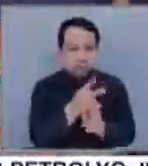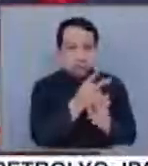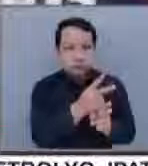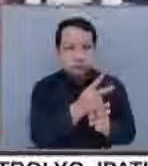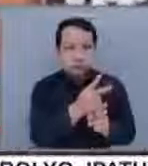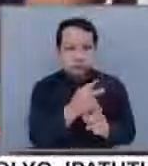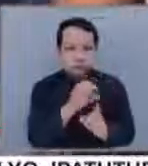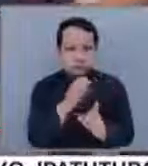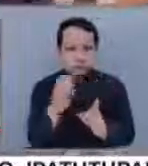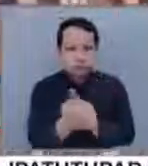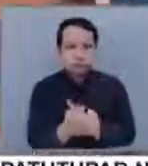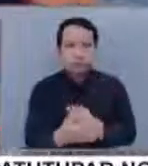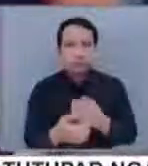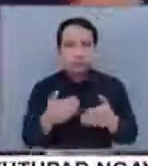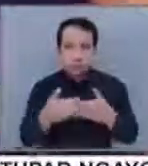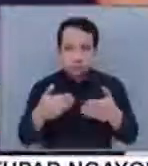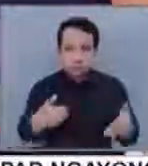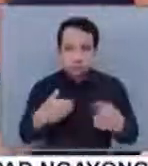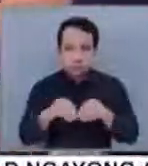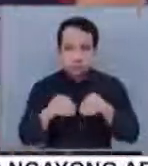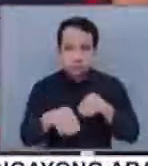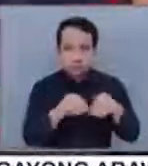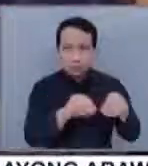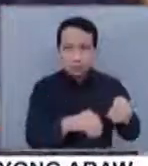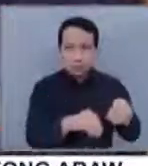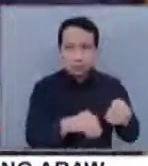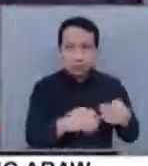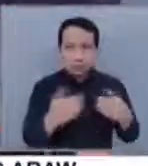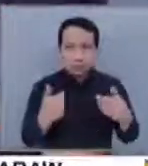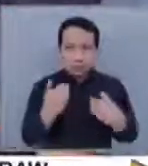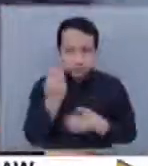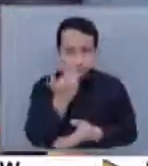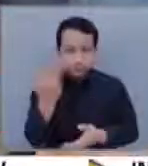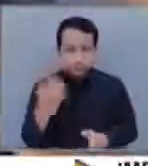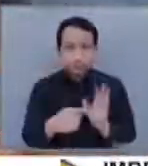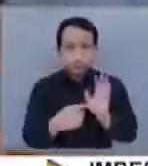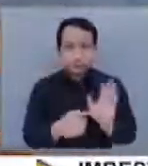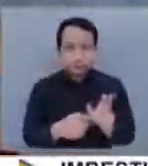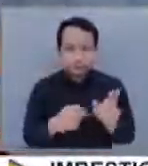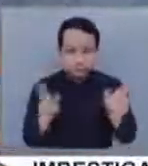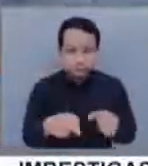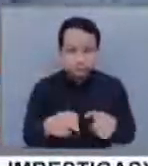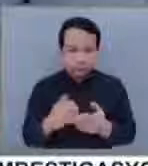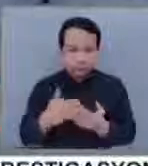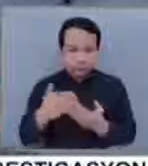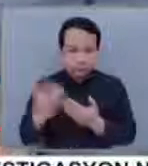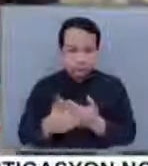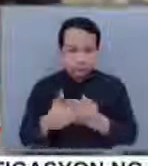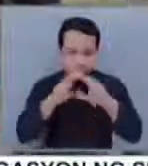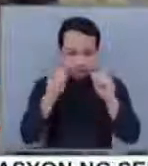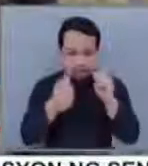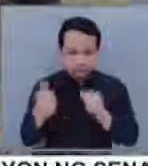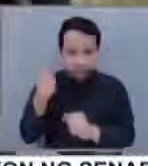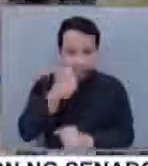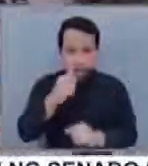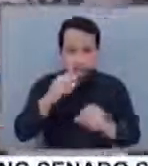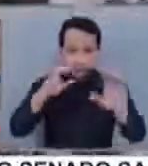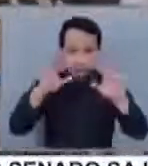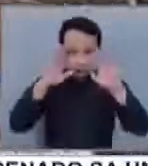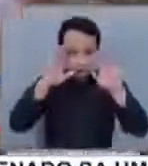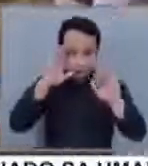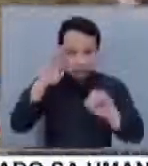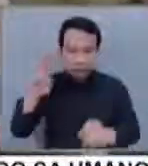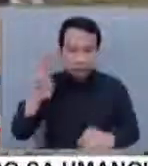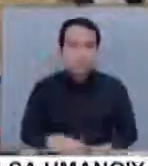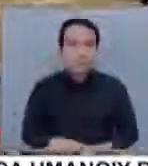Bago magsagawa ng tree planting activity, magkaroon muna ng maikling programa na pangungunahan nga ni President Marcos Jr. Kasama